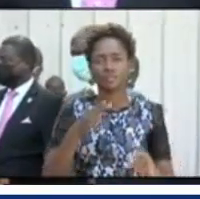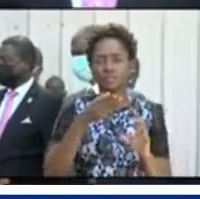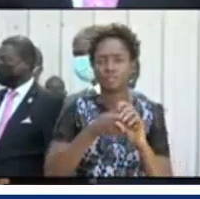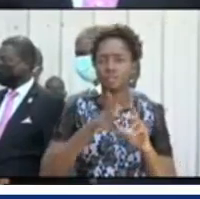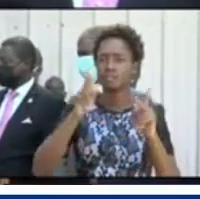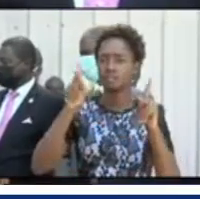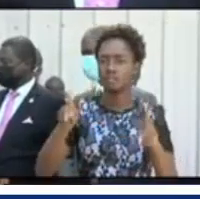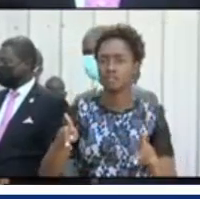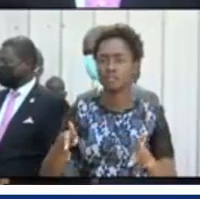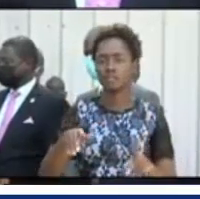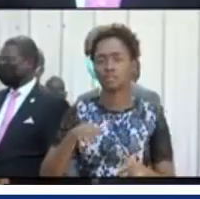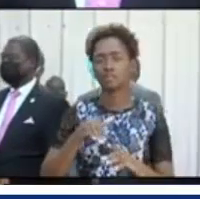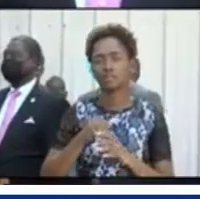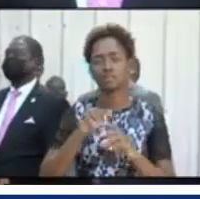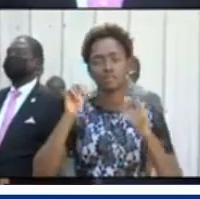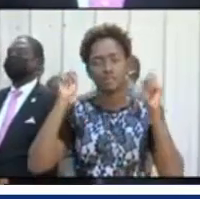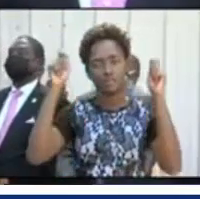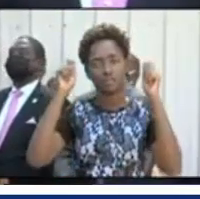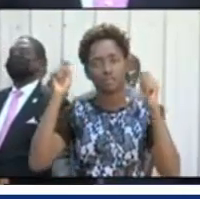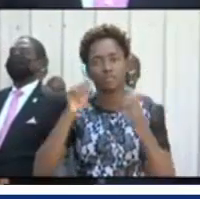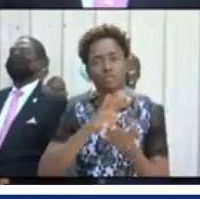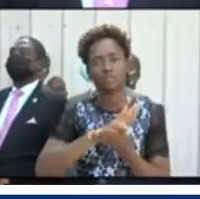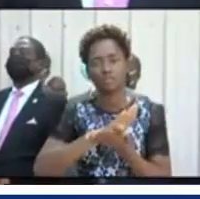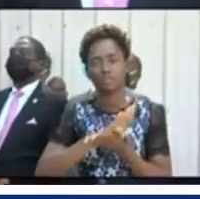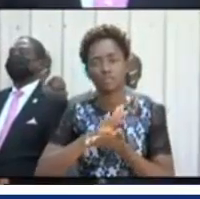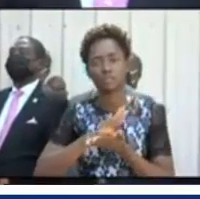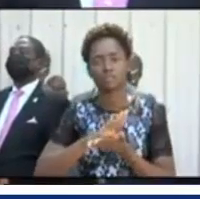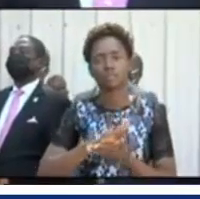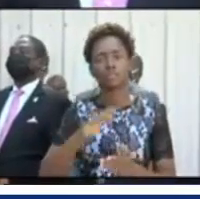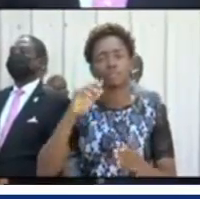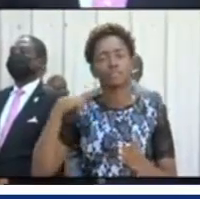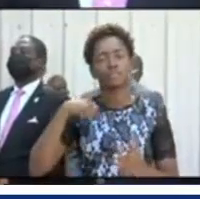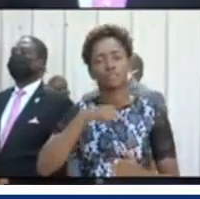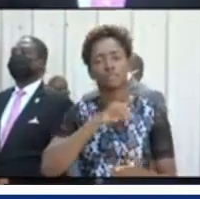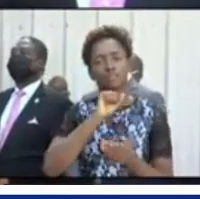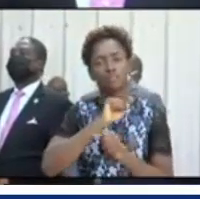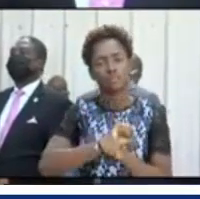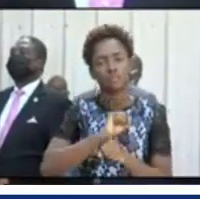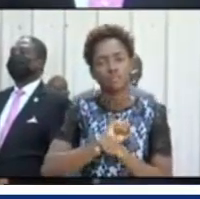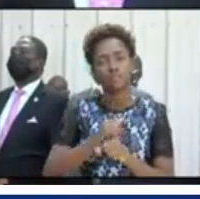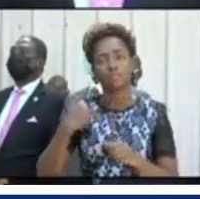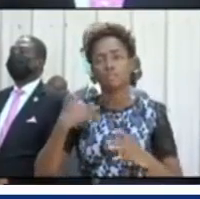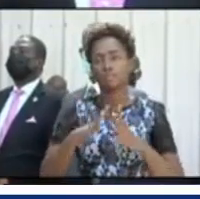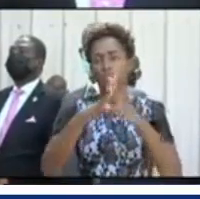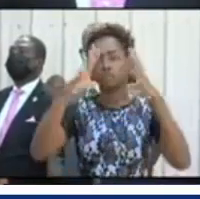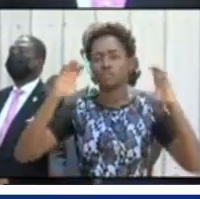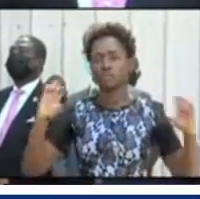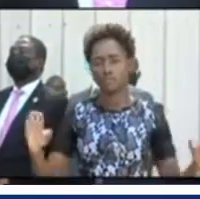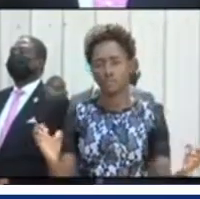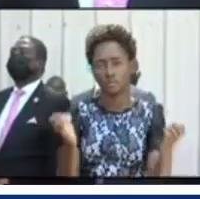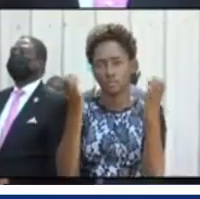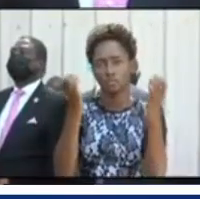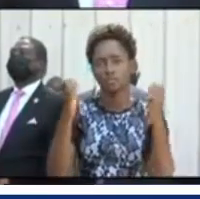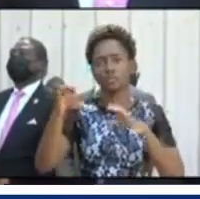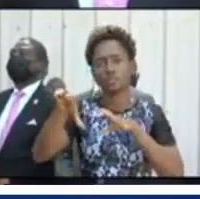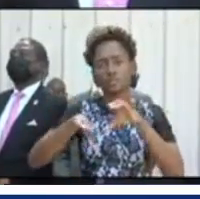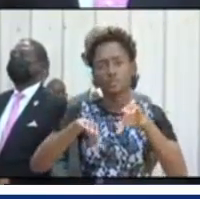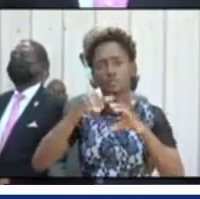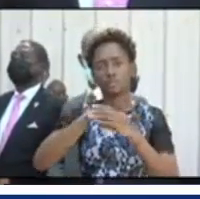qui a manifesté pacifiquement nous travaillons et grand pile effort qu'a fait dans